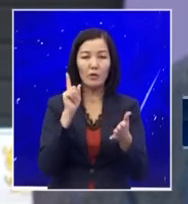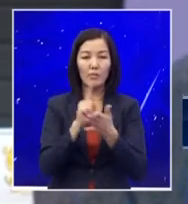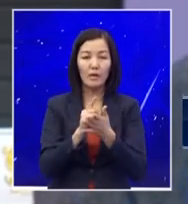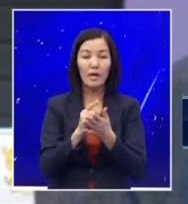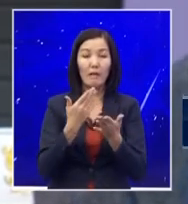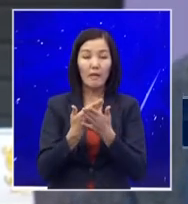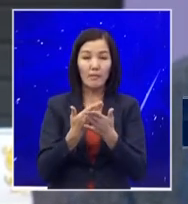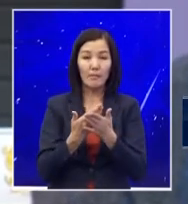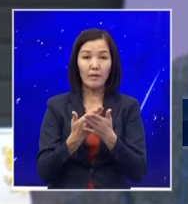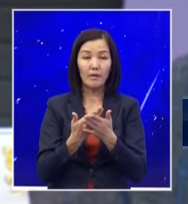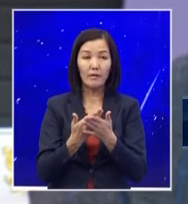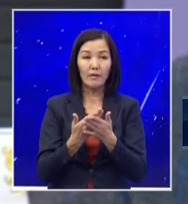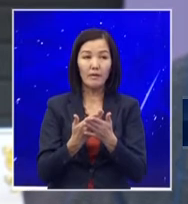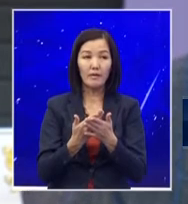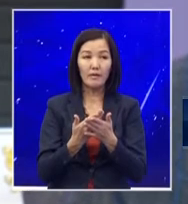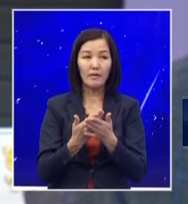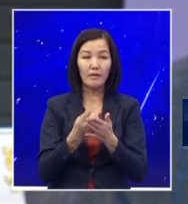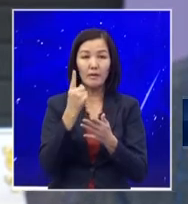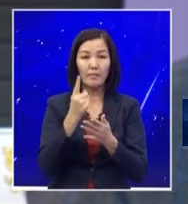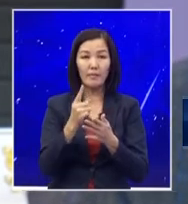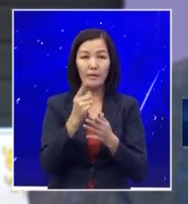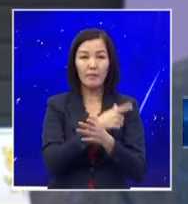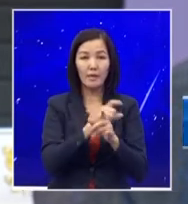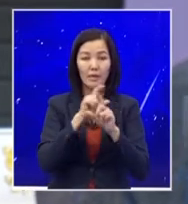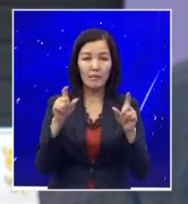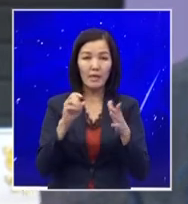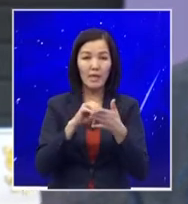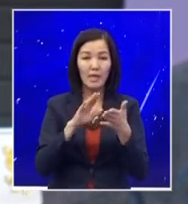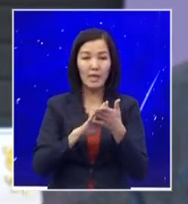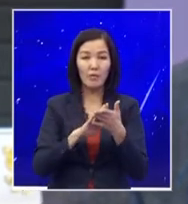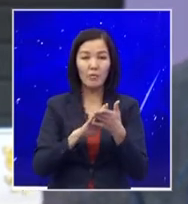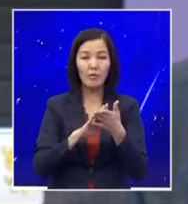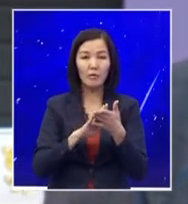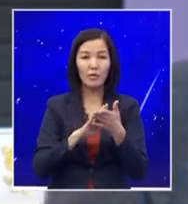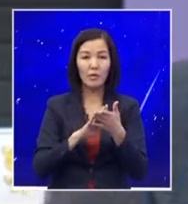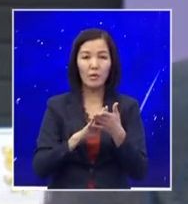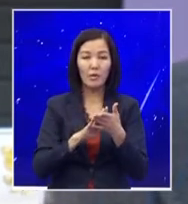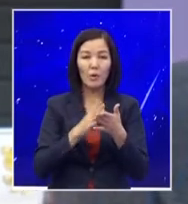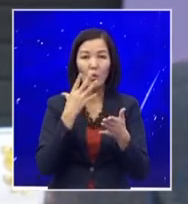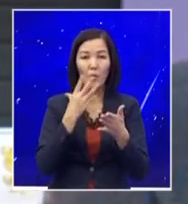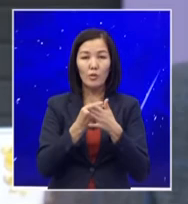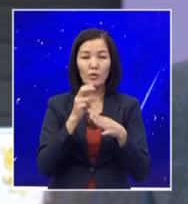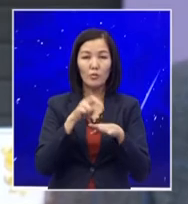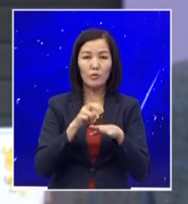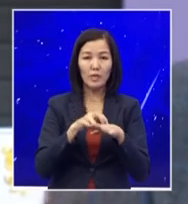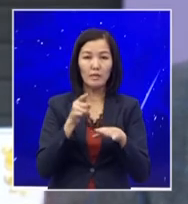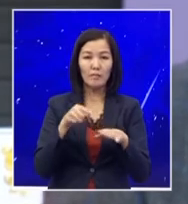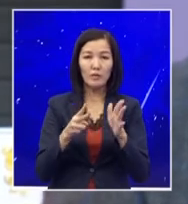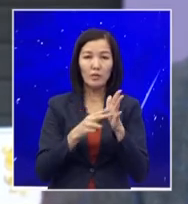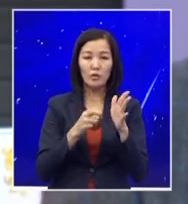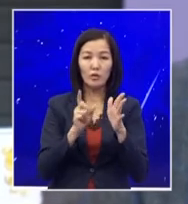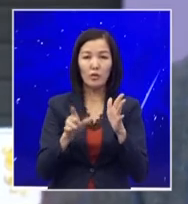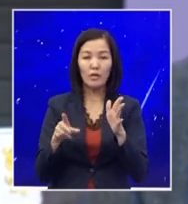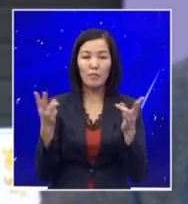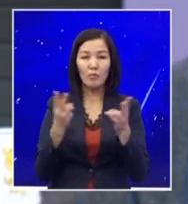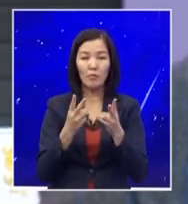егер бір мекемеге тіркелу барысында әр участок дәрігерлерге 1700 адамнан аспау керек.